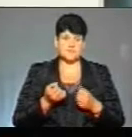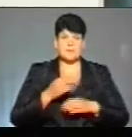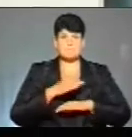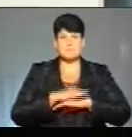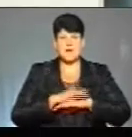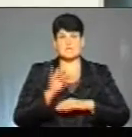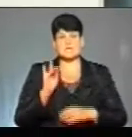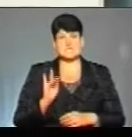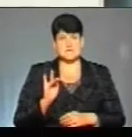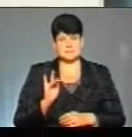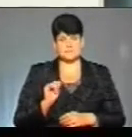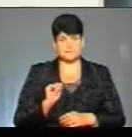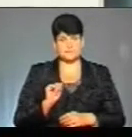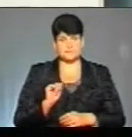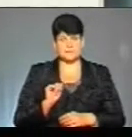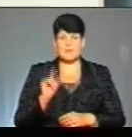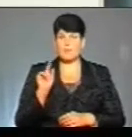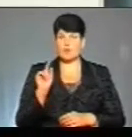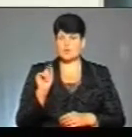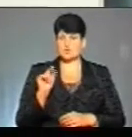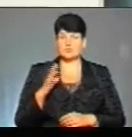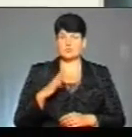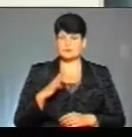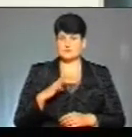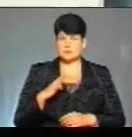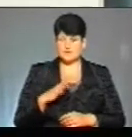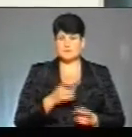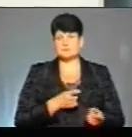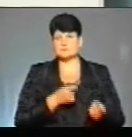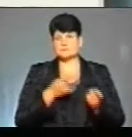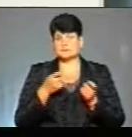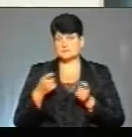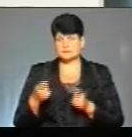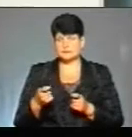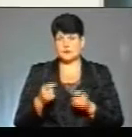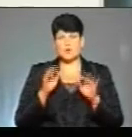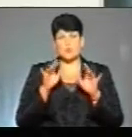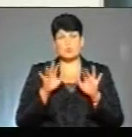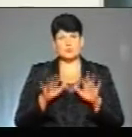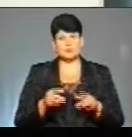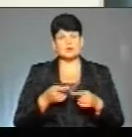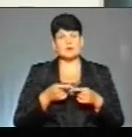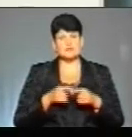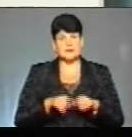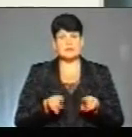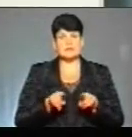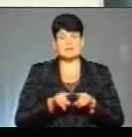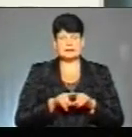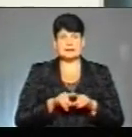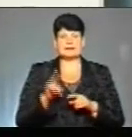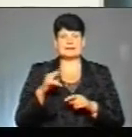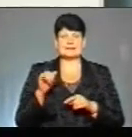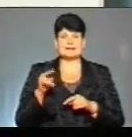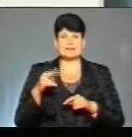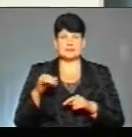парти та стільці. З понеділка ми очікуємо завіз як комп'ютерної техніки, так і